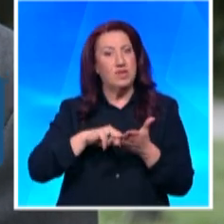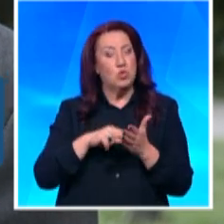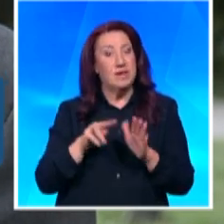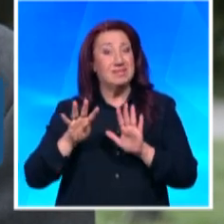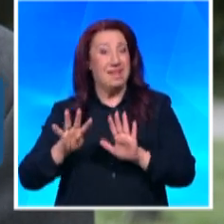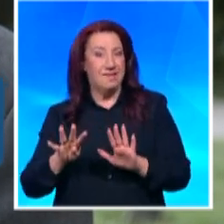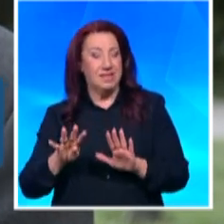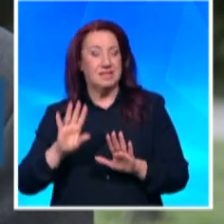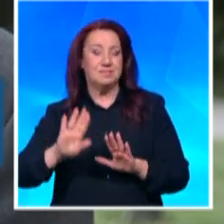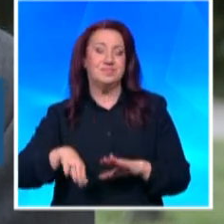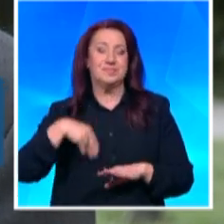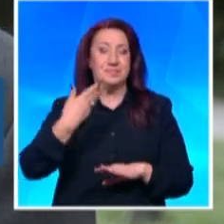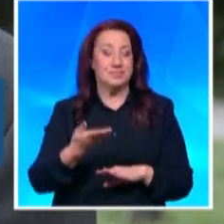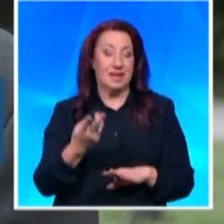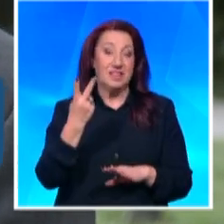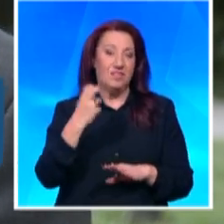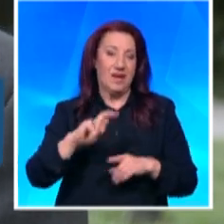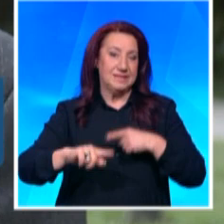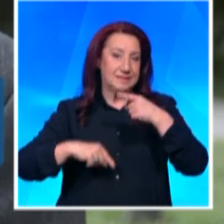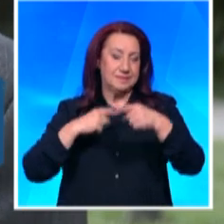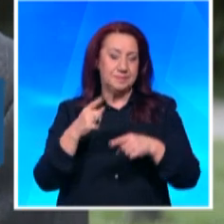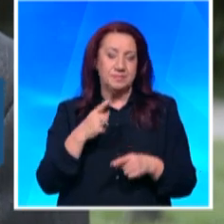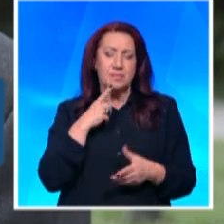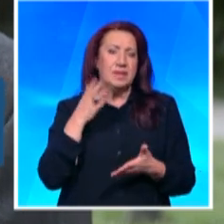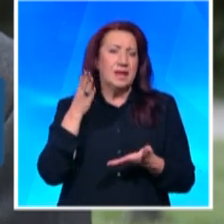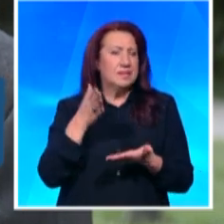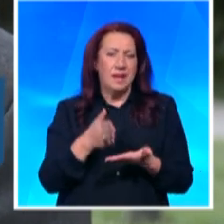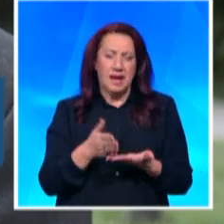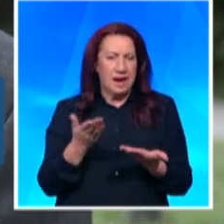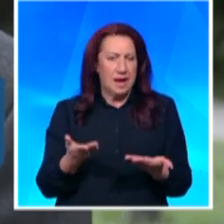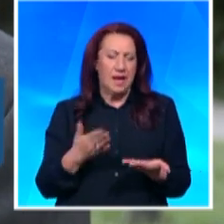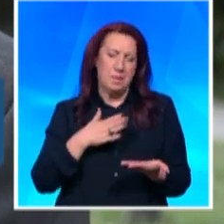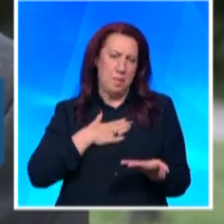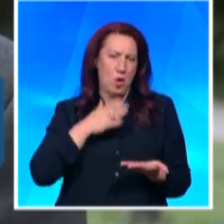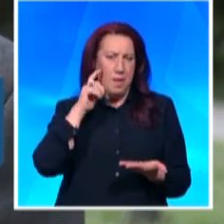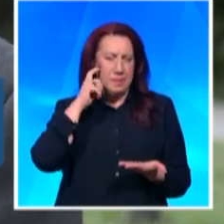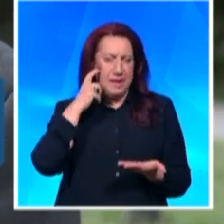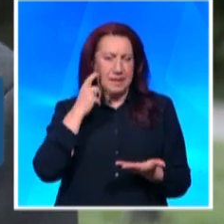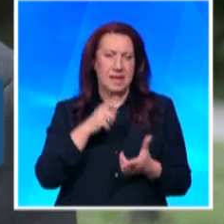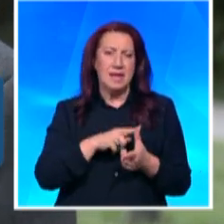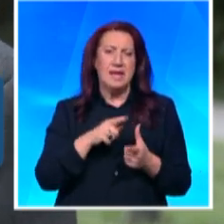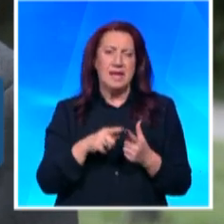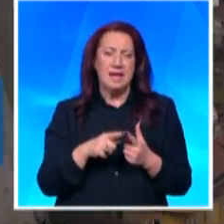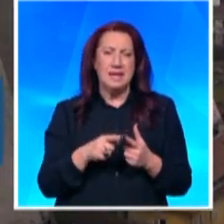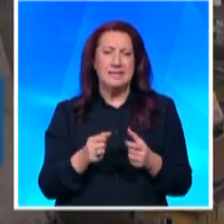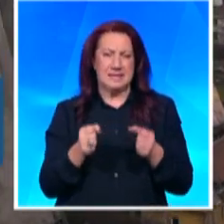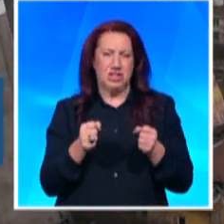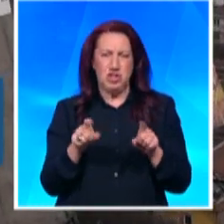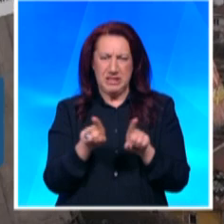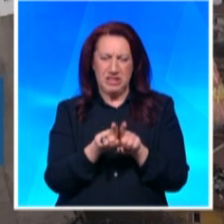че целият този микс от фактори, в крайна сметка, по мое лично мнение, ще доведе до или задържане, или минимална промяна на